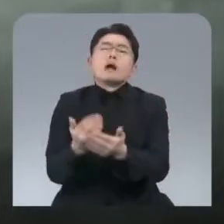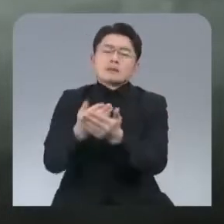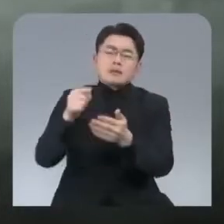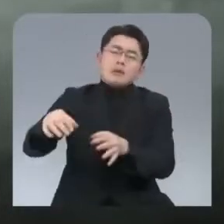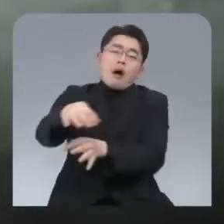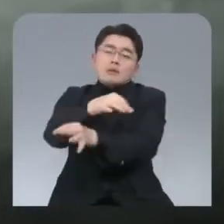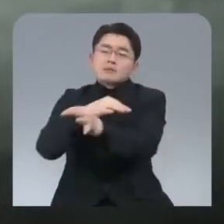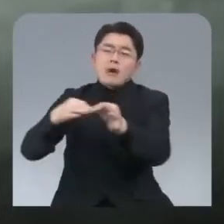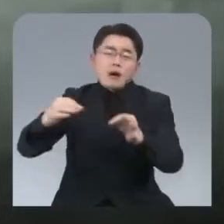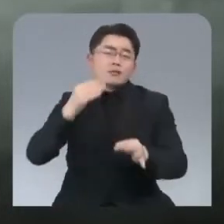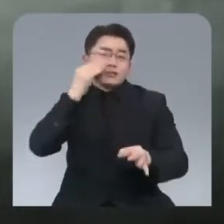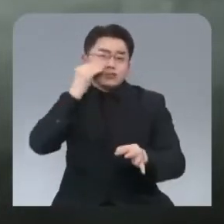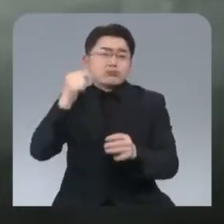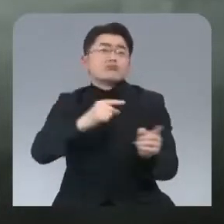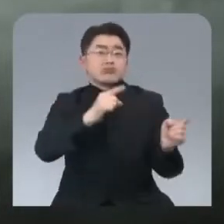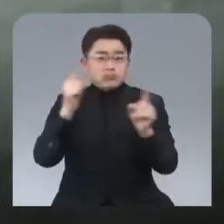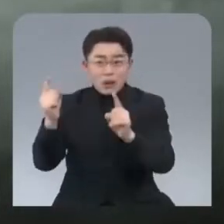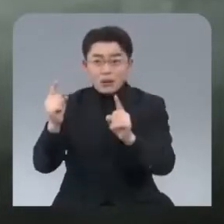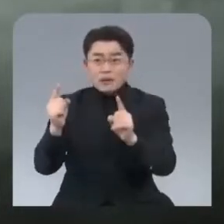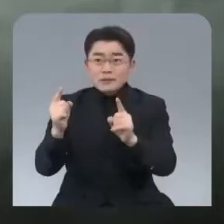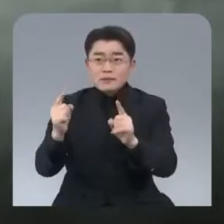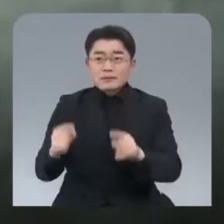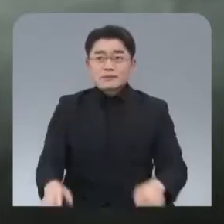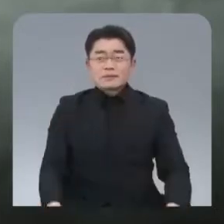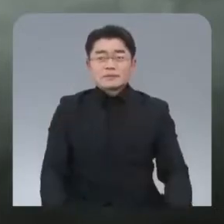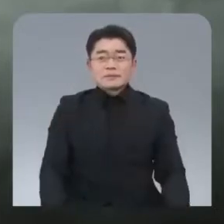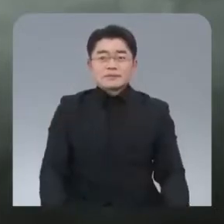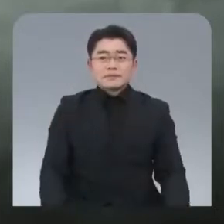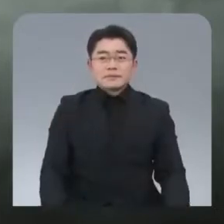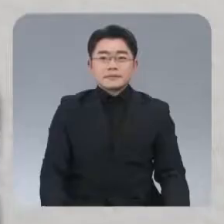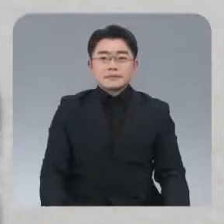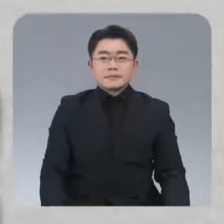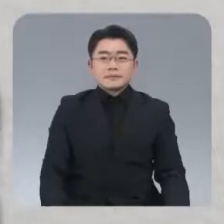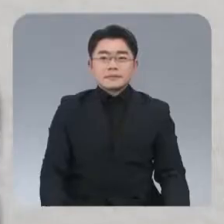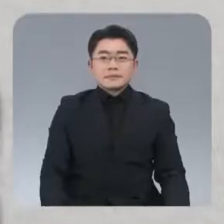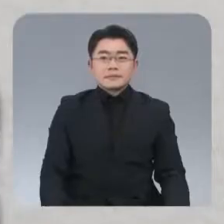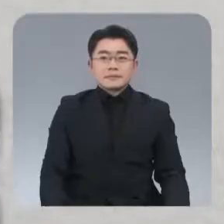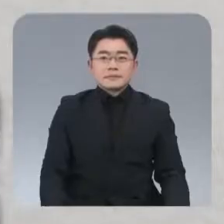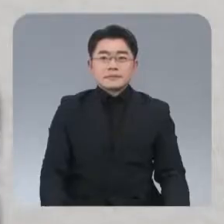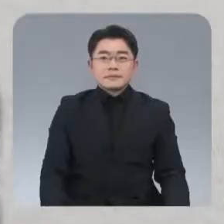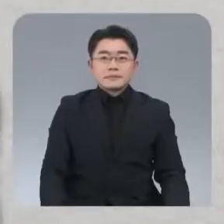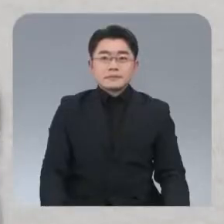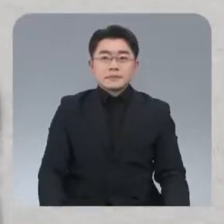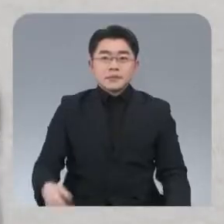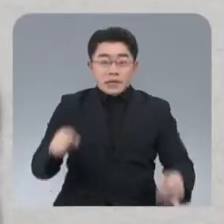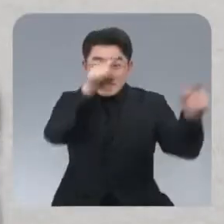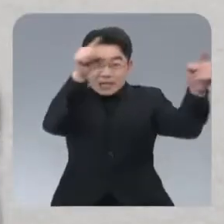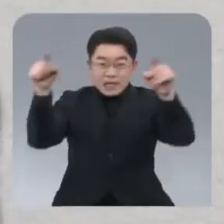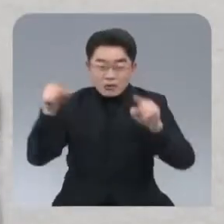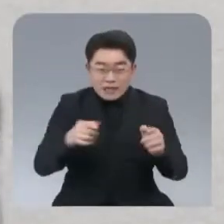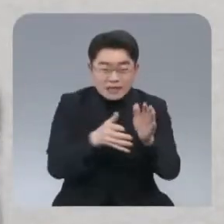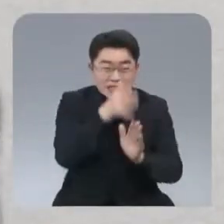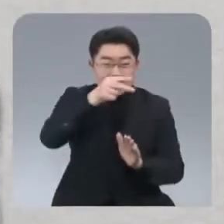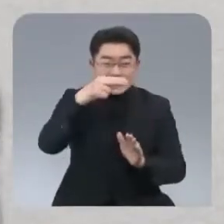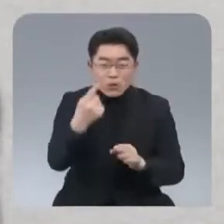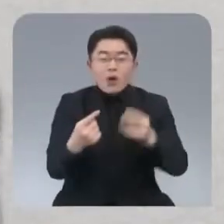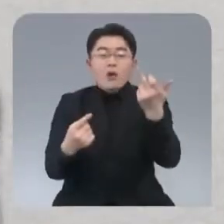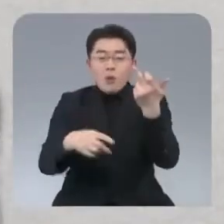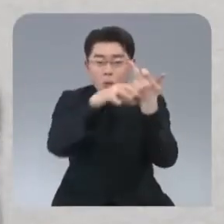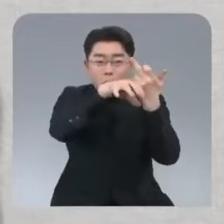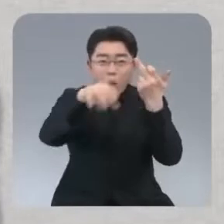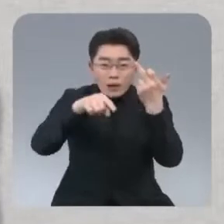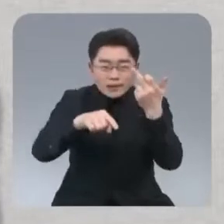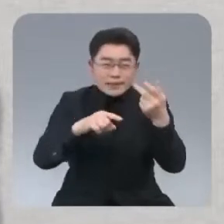경제가 또 활성화 되는 측면들을 굉장히 많잖아요 또 현재 17개 시 도를 5대의 광역경제권